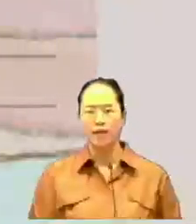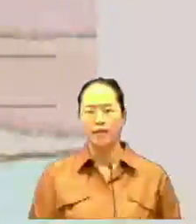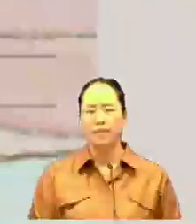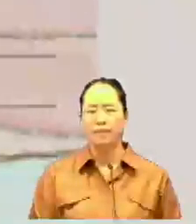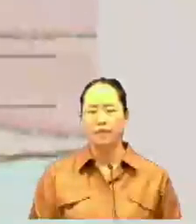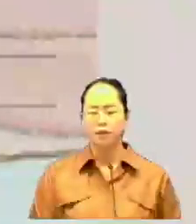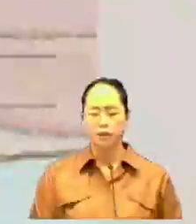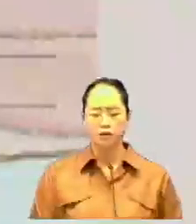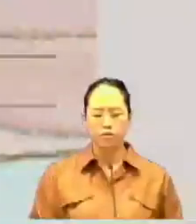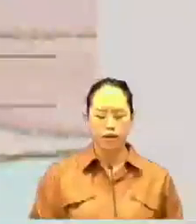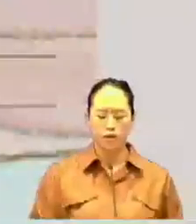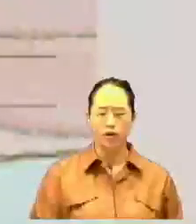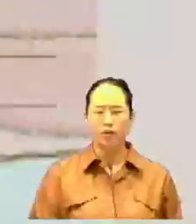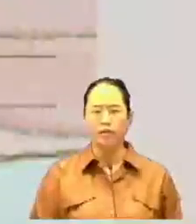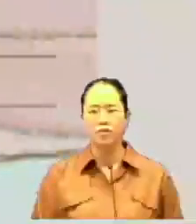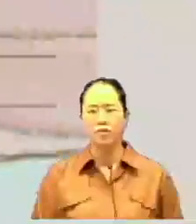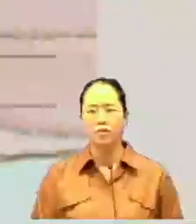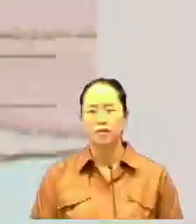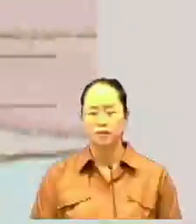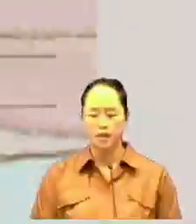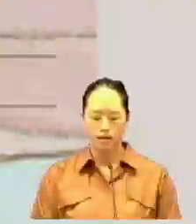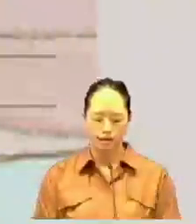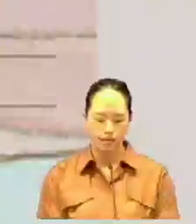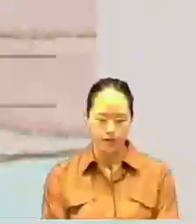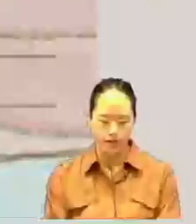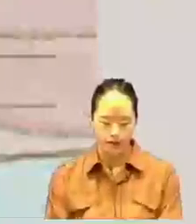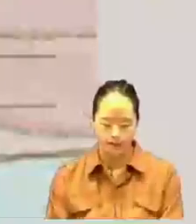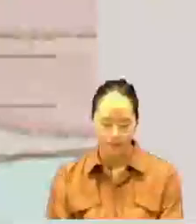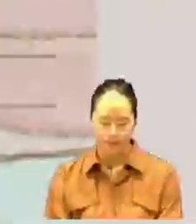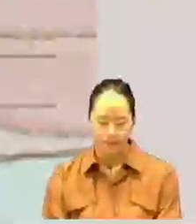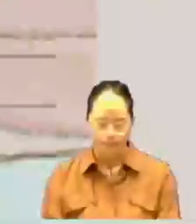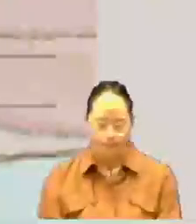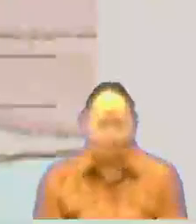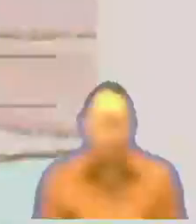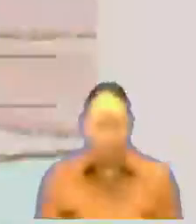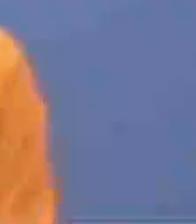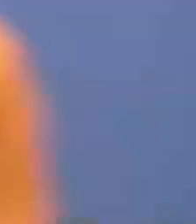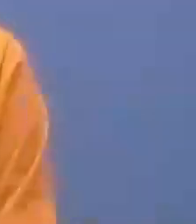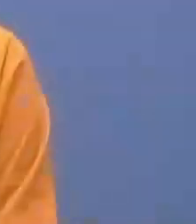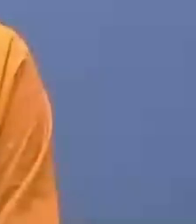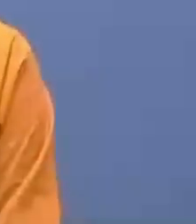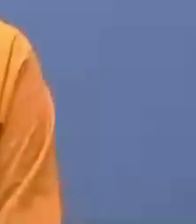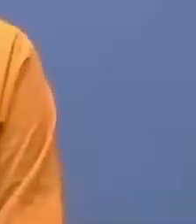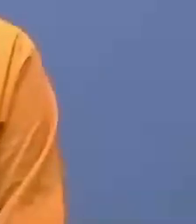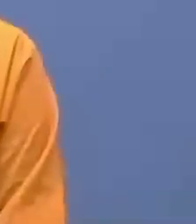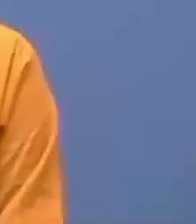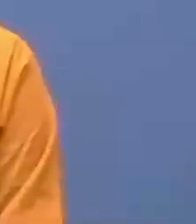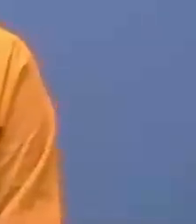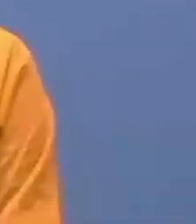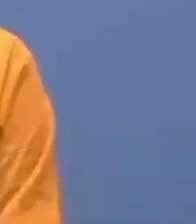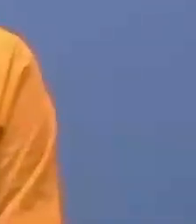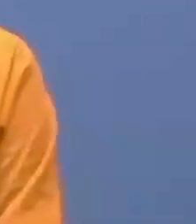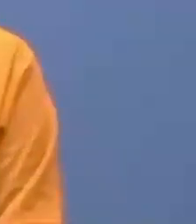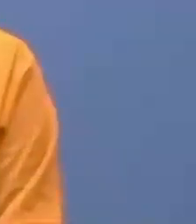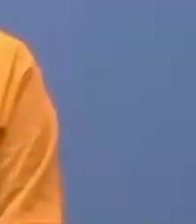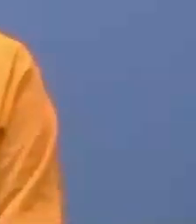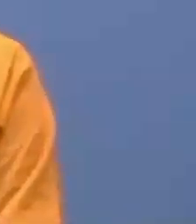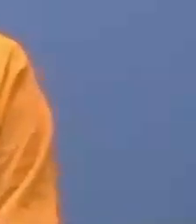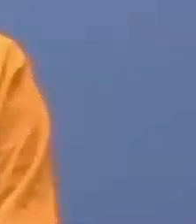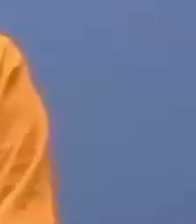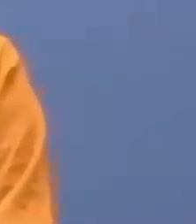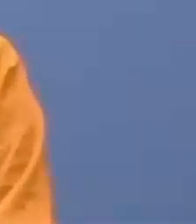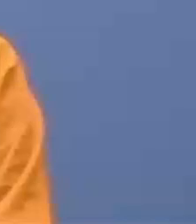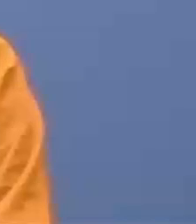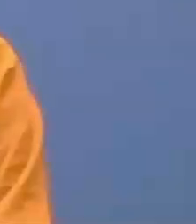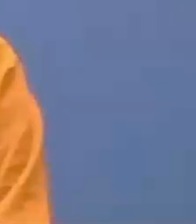真的有这个死后永远的世界吗？我们应该辩论。我们一起来祷告。我们充